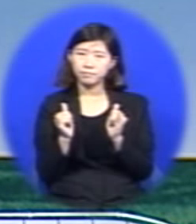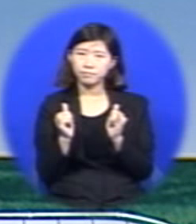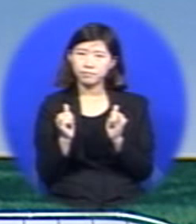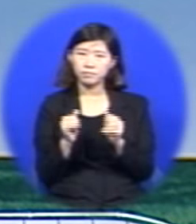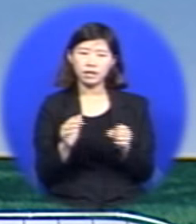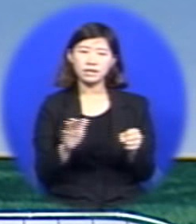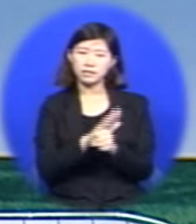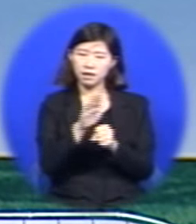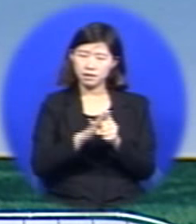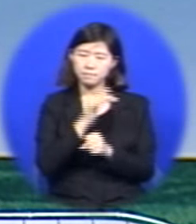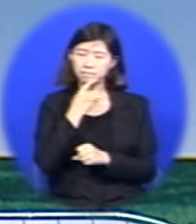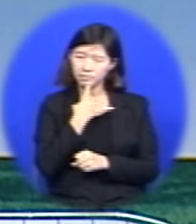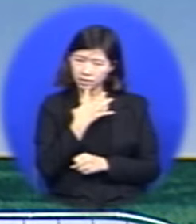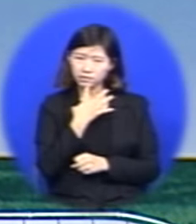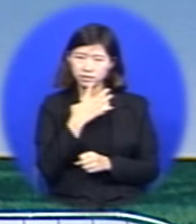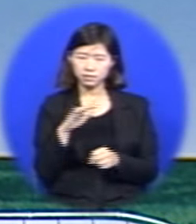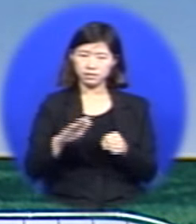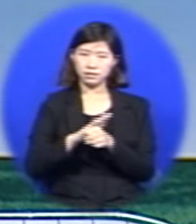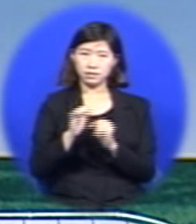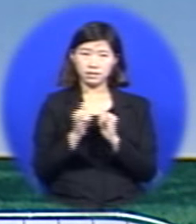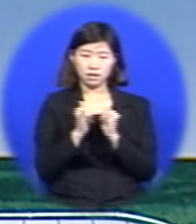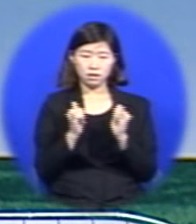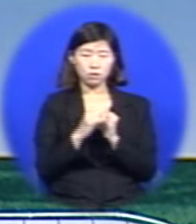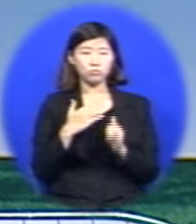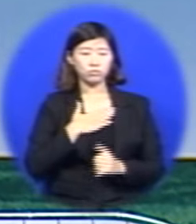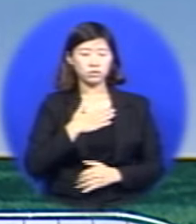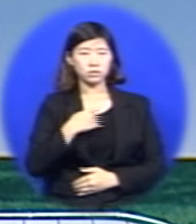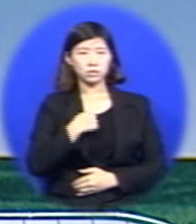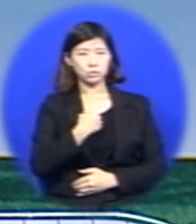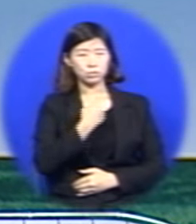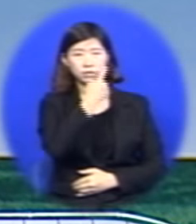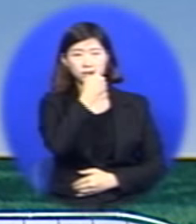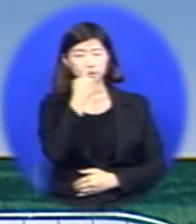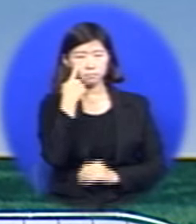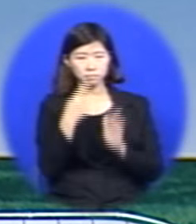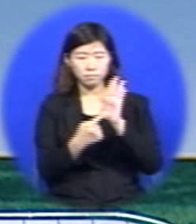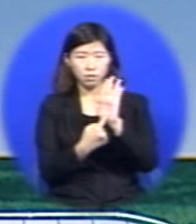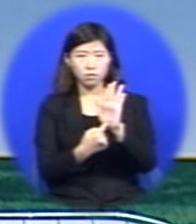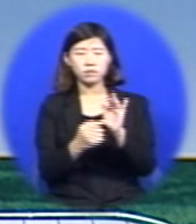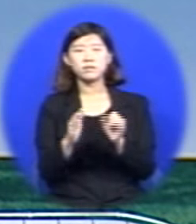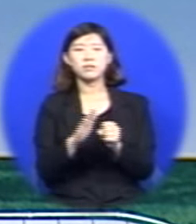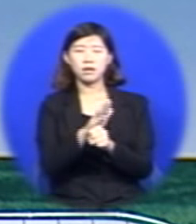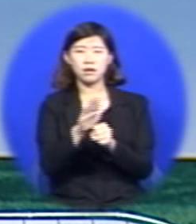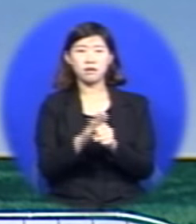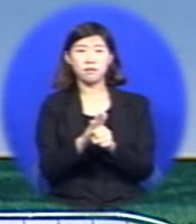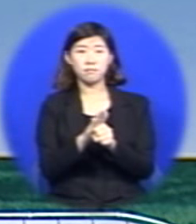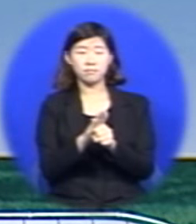사랑만 하는 사람으로서 우리 자신을 증명해내는 사람인가 하는 기준인 것입니다.